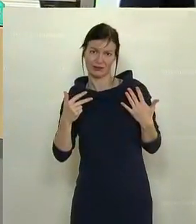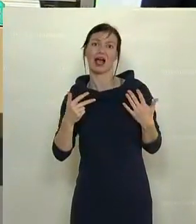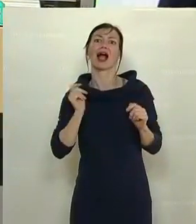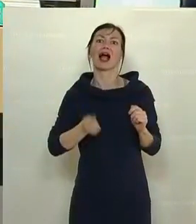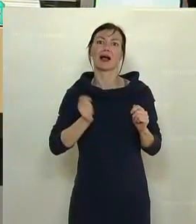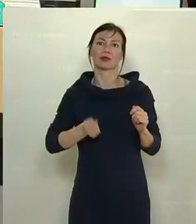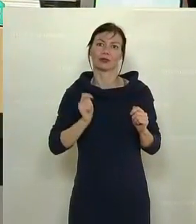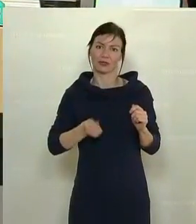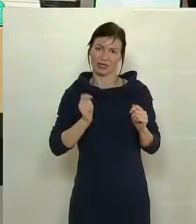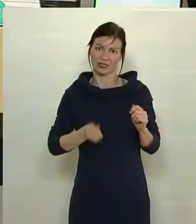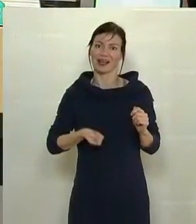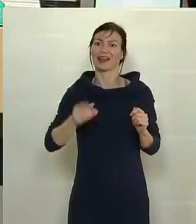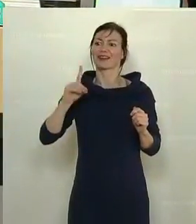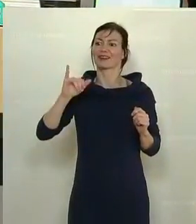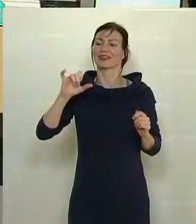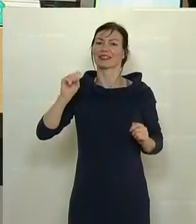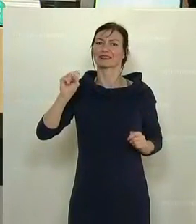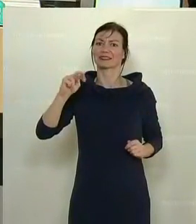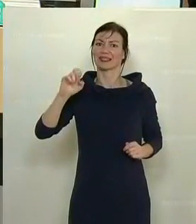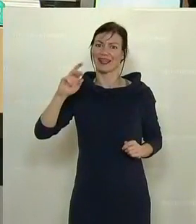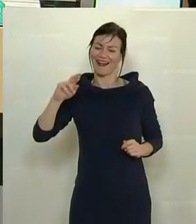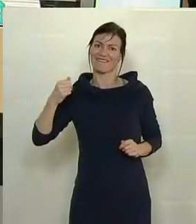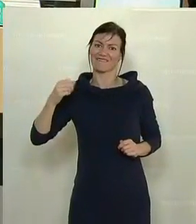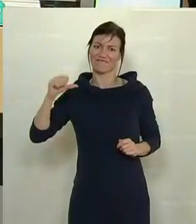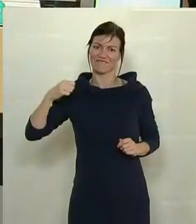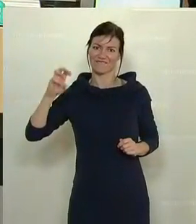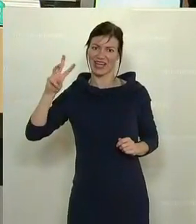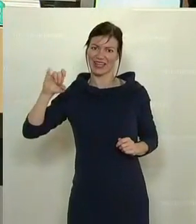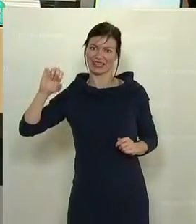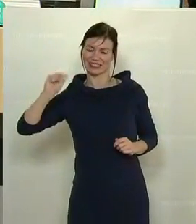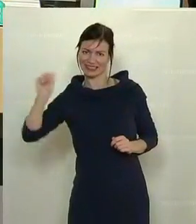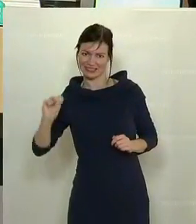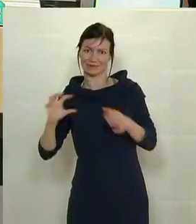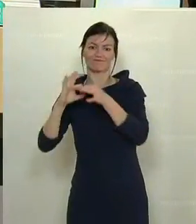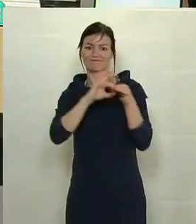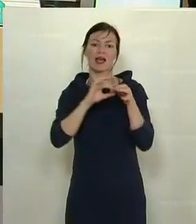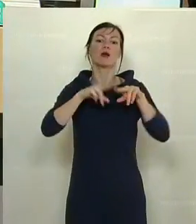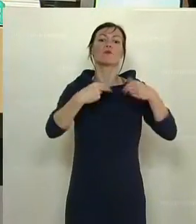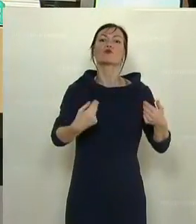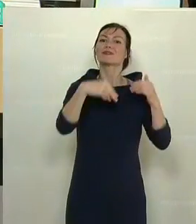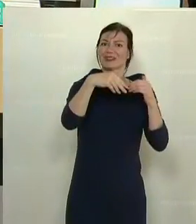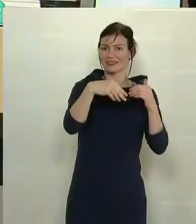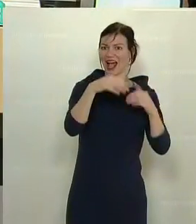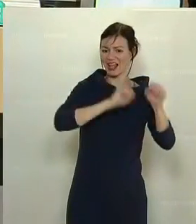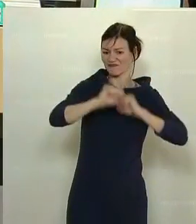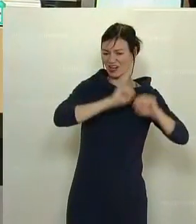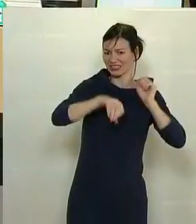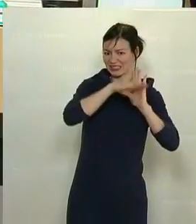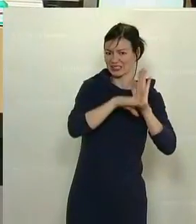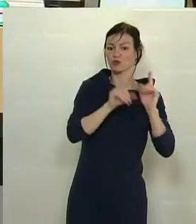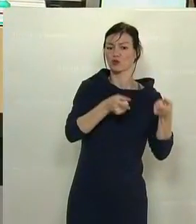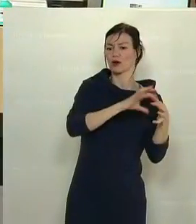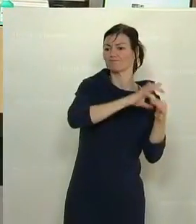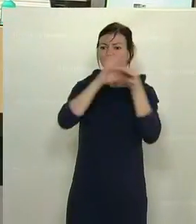einen Initiativantrag der Regierungsparteien. Die Volksanwaltschaft greift für die Ausübung ihrer Kontrolltätigkeiten auf mehrere von ihr